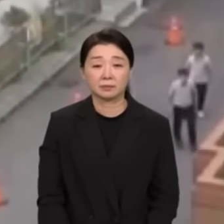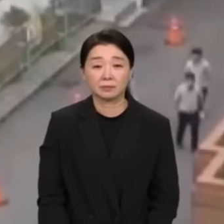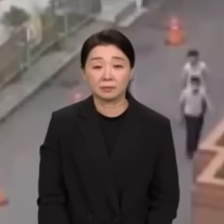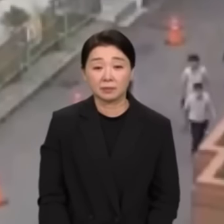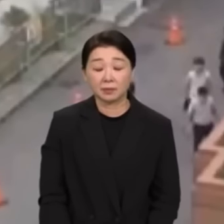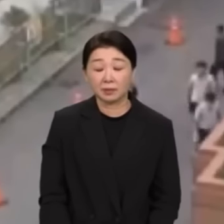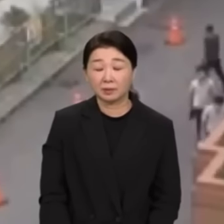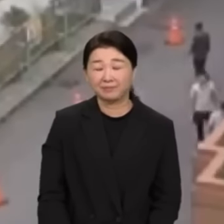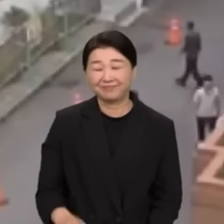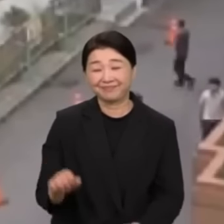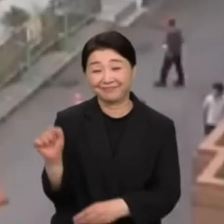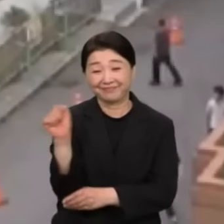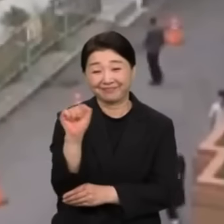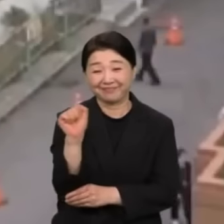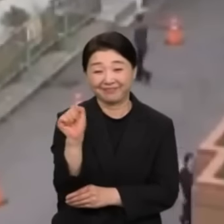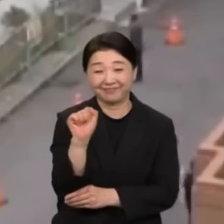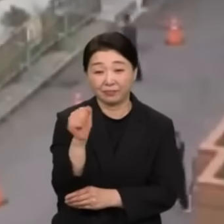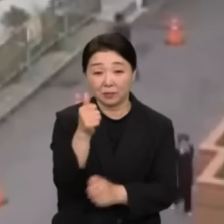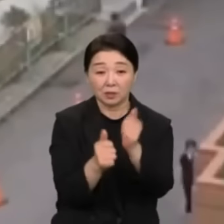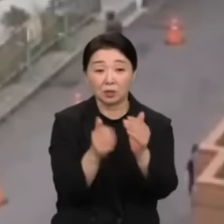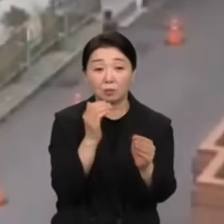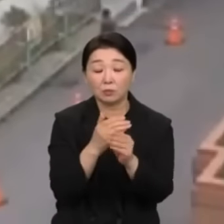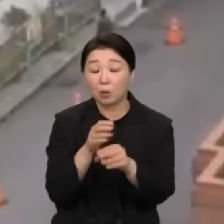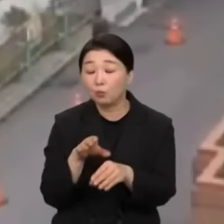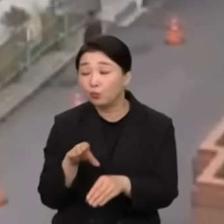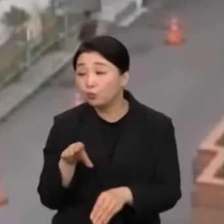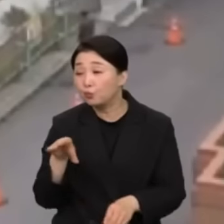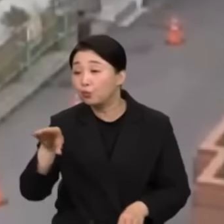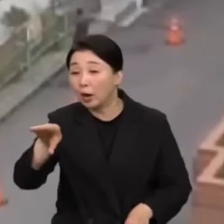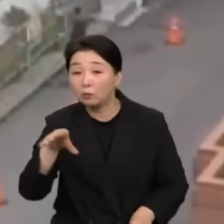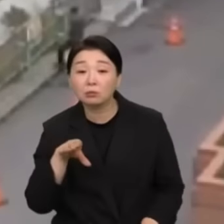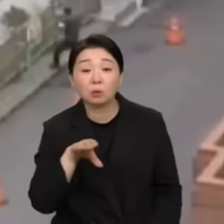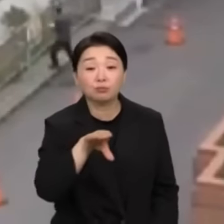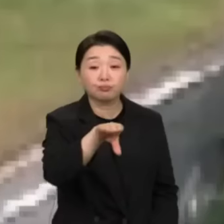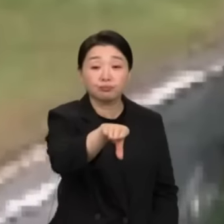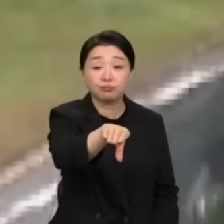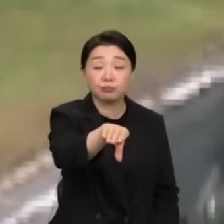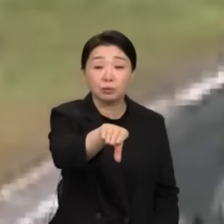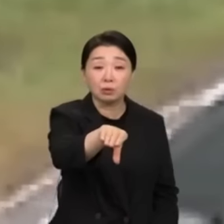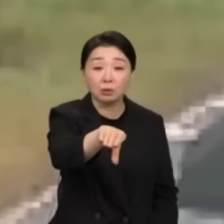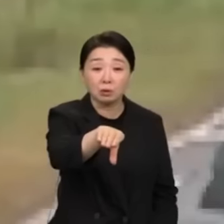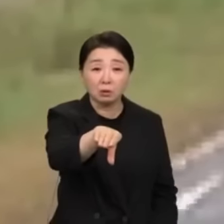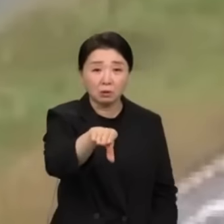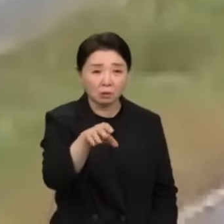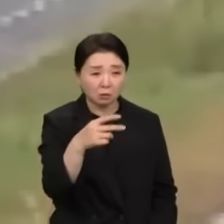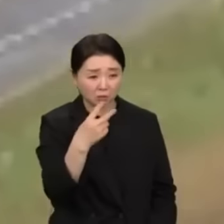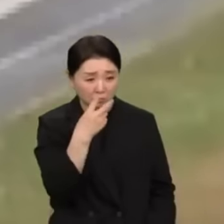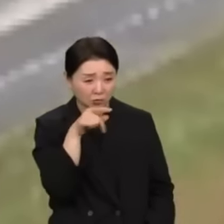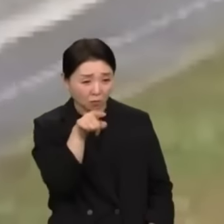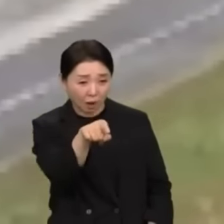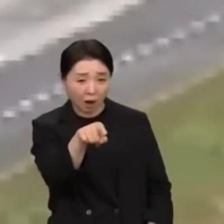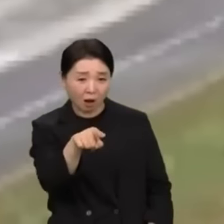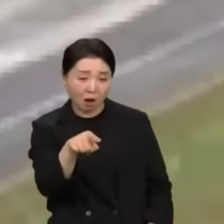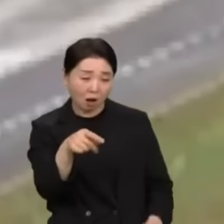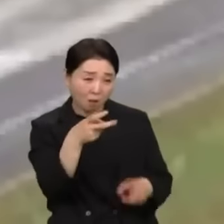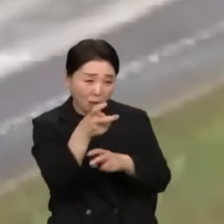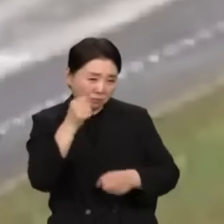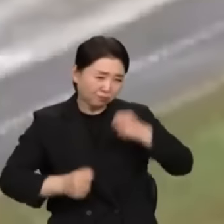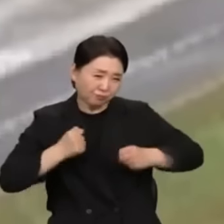기능시험을 치르는 버스는 우회전의 곡선 코스로 가지 않고 그대로 직진합니다. 지켜보던 직원이 버스를 향해